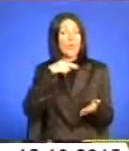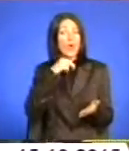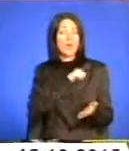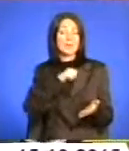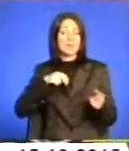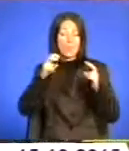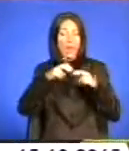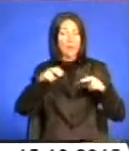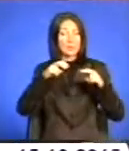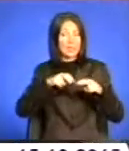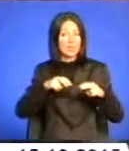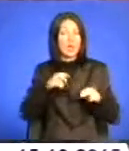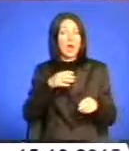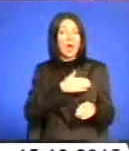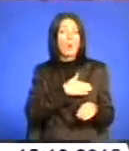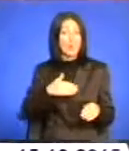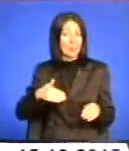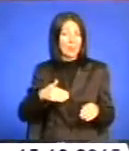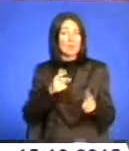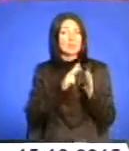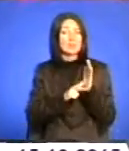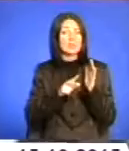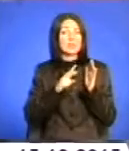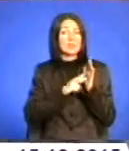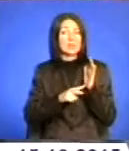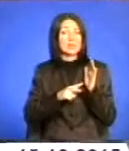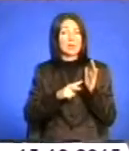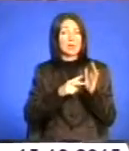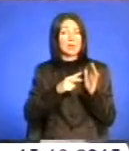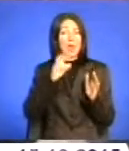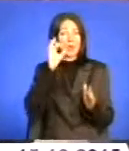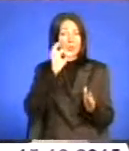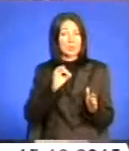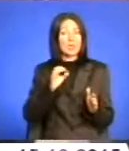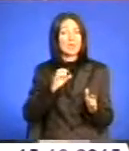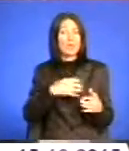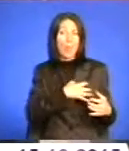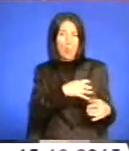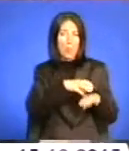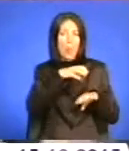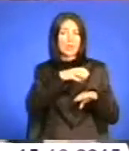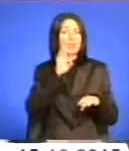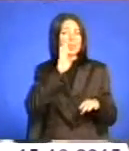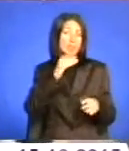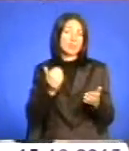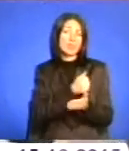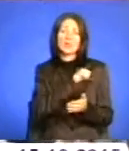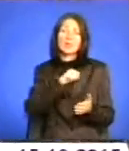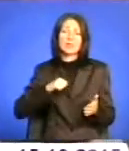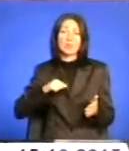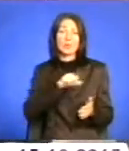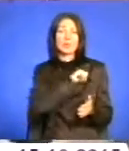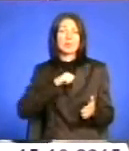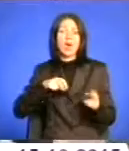що 80% пухлин жінки знаходять самостійно. Тобто